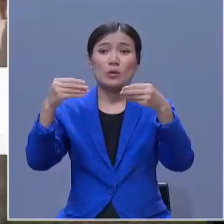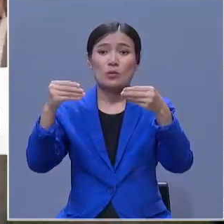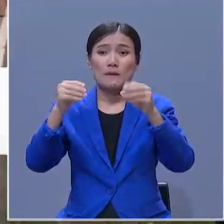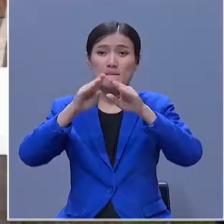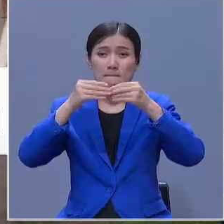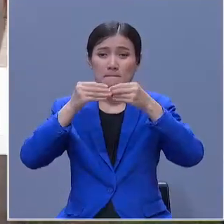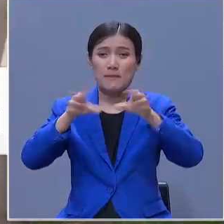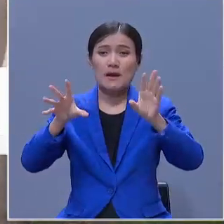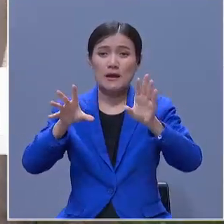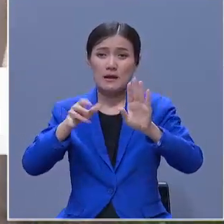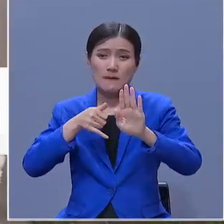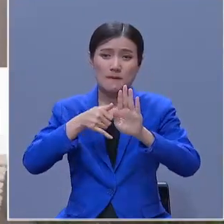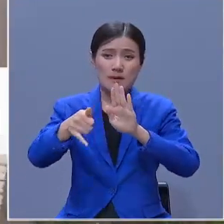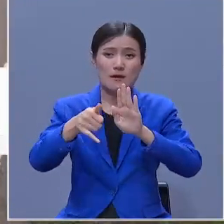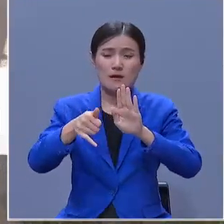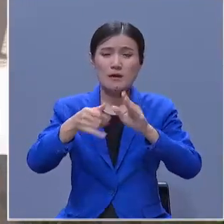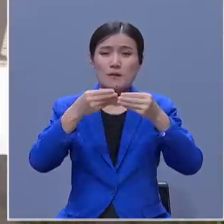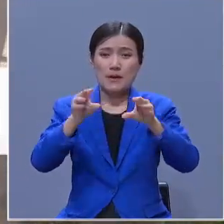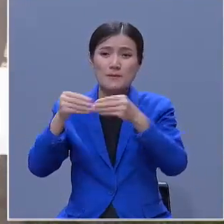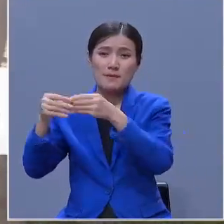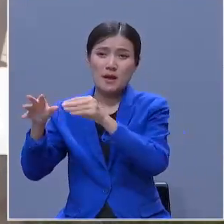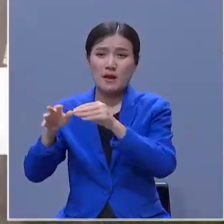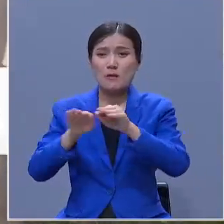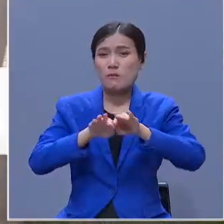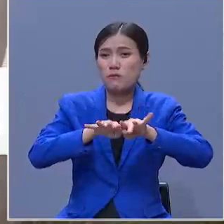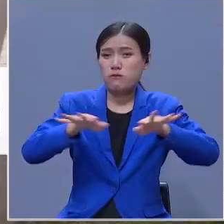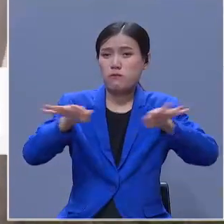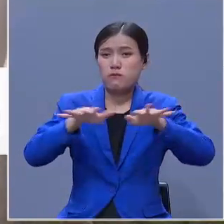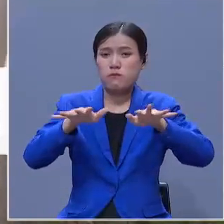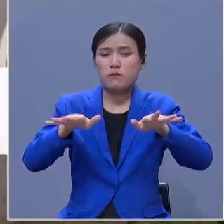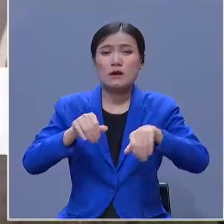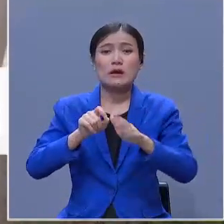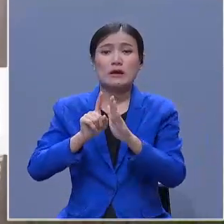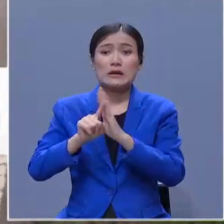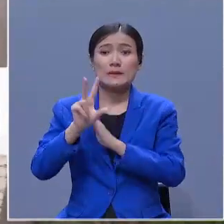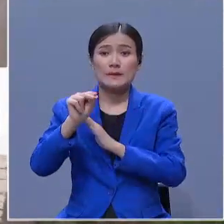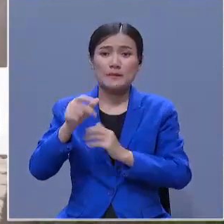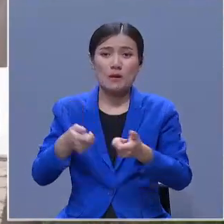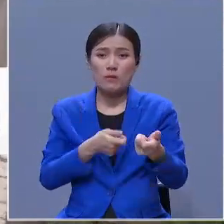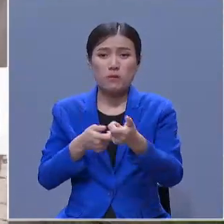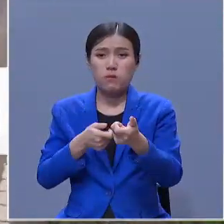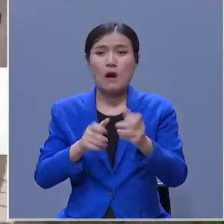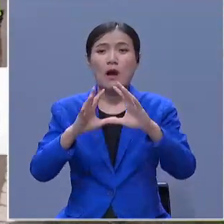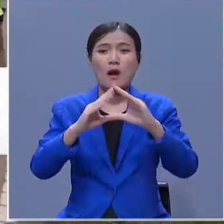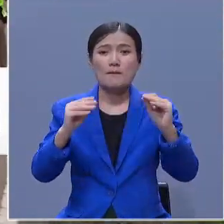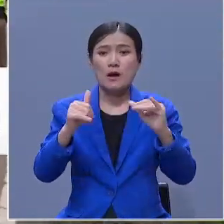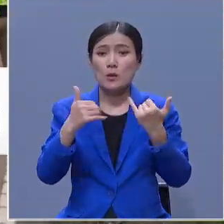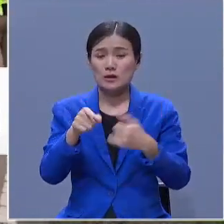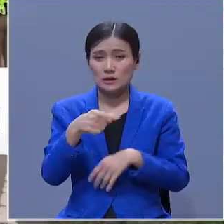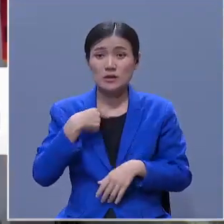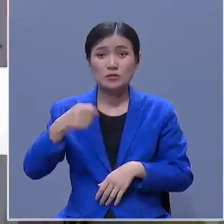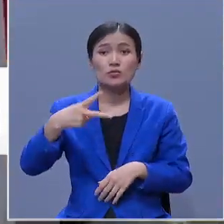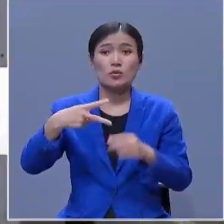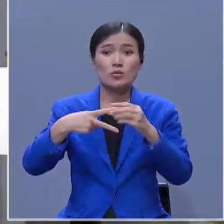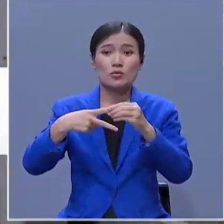ายควันใช้เวลาประมาณครึ่งชั่วโมงจึงสามารถควบคุมเพลิงไว้ได้แล้วจากการตรวจสอบเนี่ยพบว่าเพลิงลุกไหม้บนชั้น